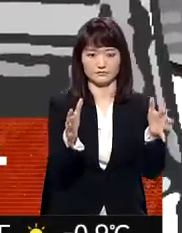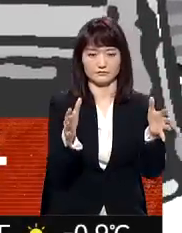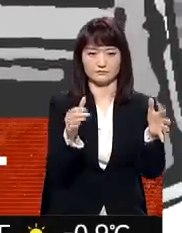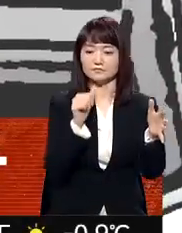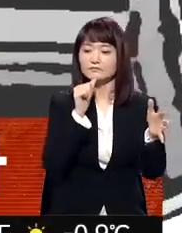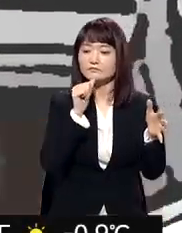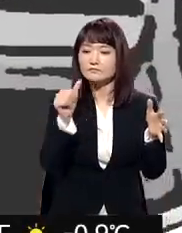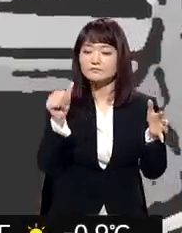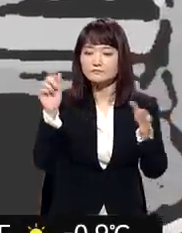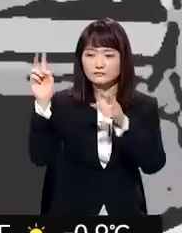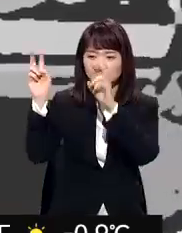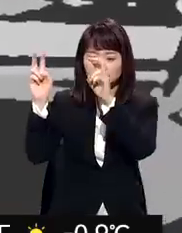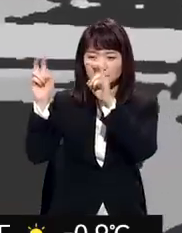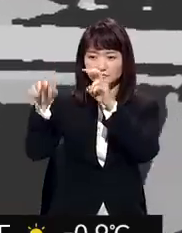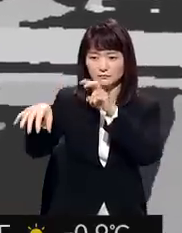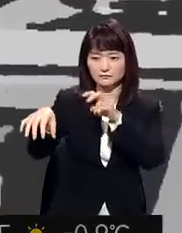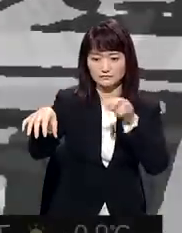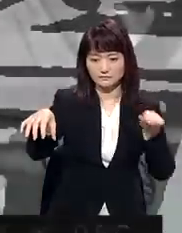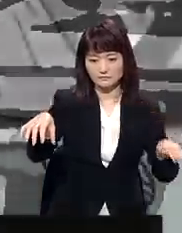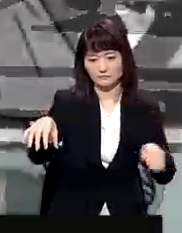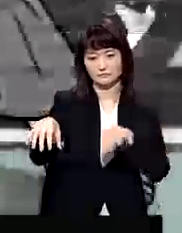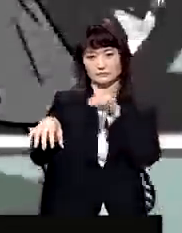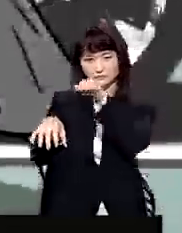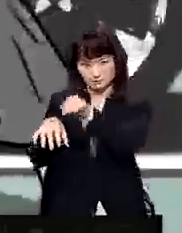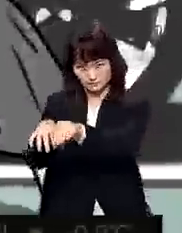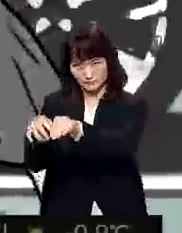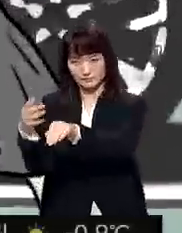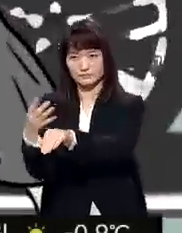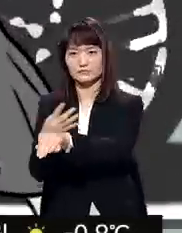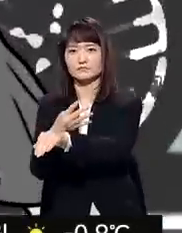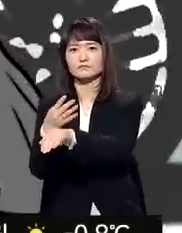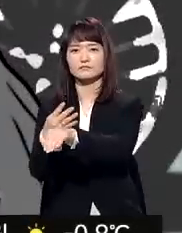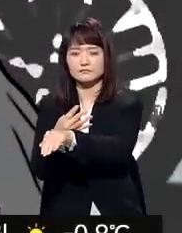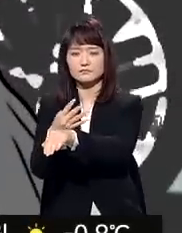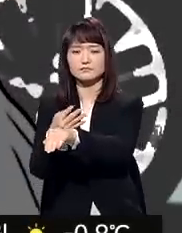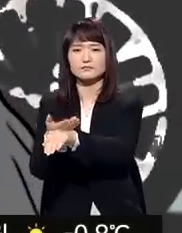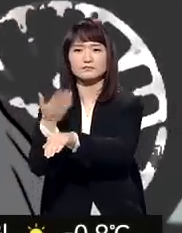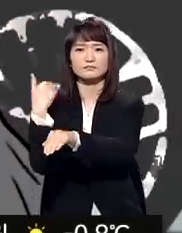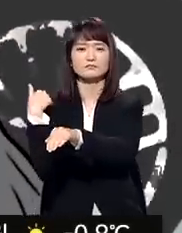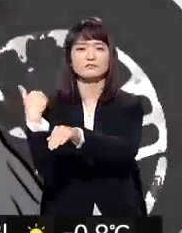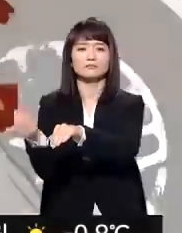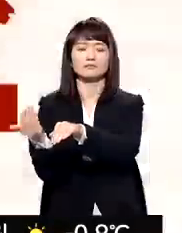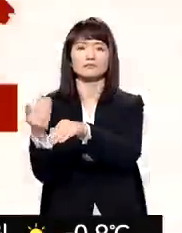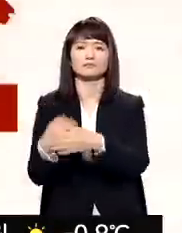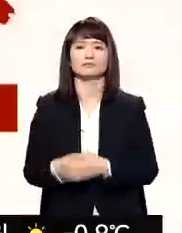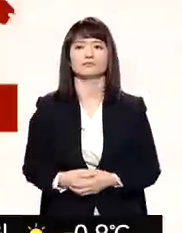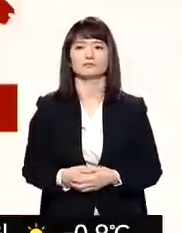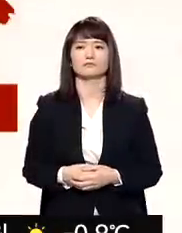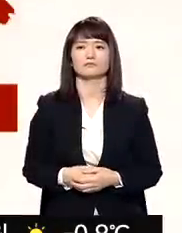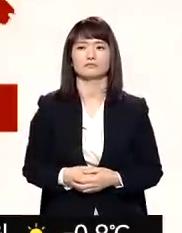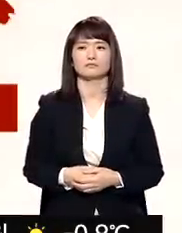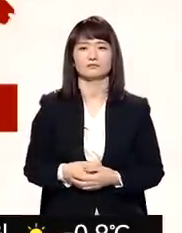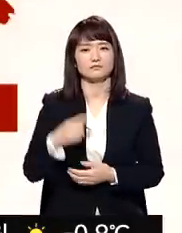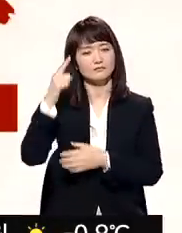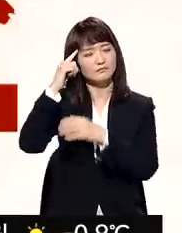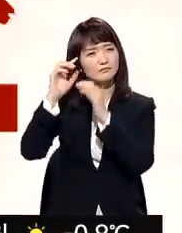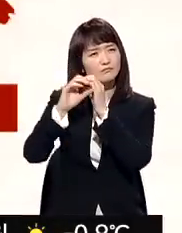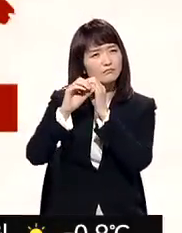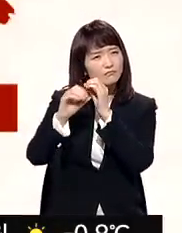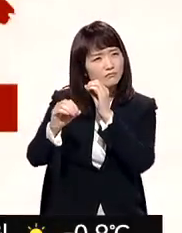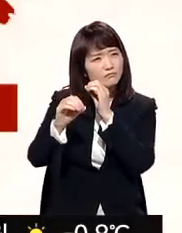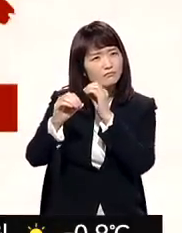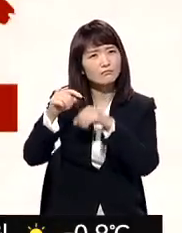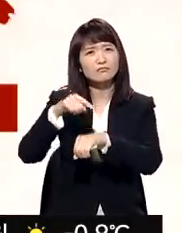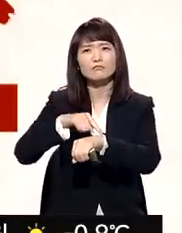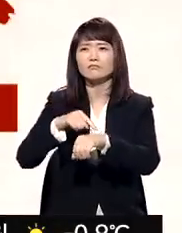위치한 회사 공터에 주차한 뒤에 4시간 넘게 그 이후에 4시간 넘게 방치를 했습니다 도합 의식 이런 시점으로부터 확인해